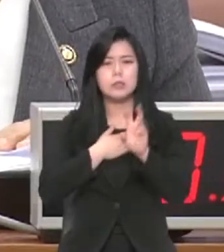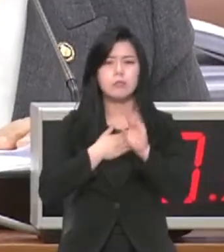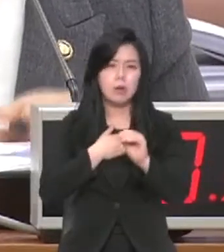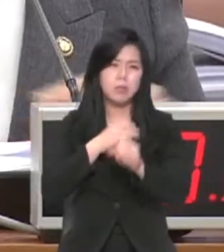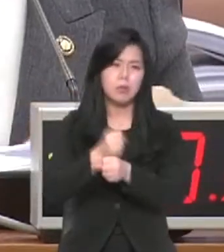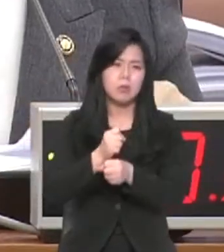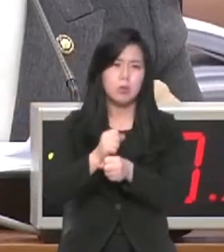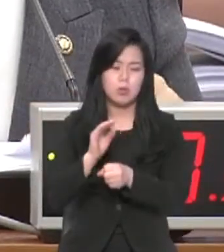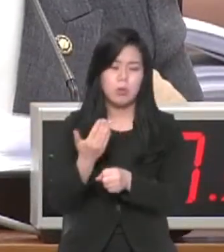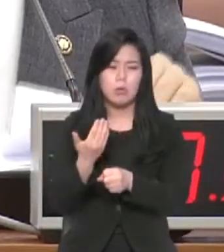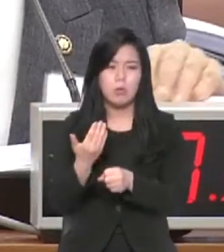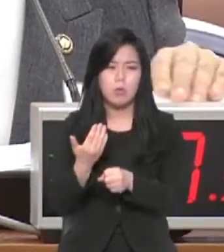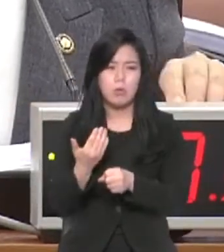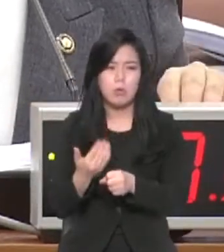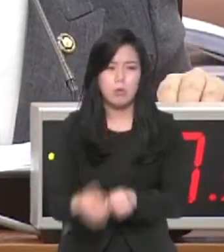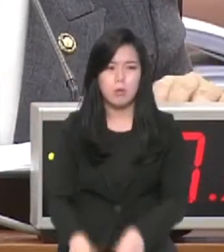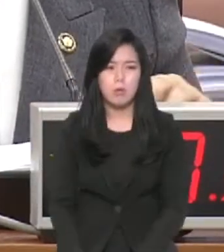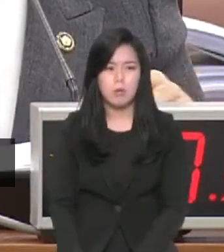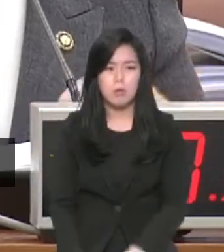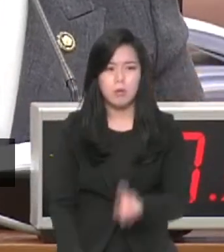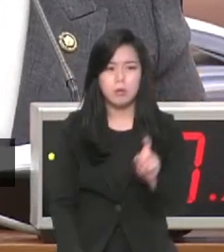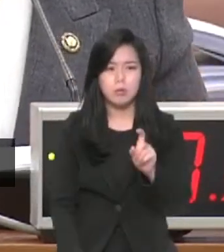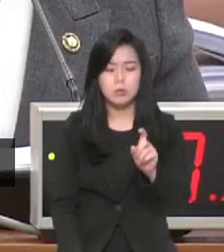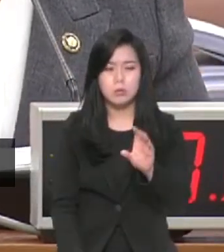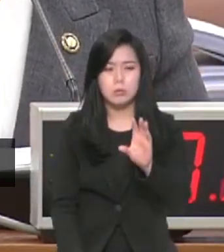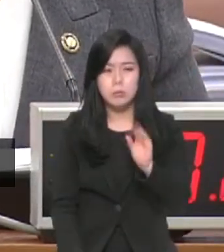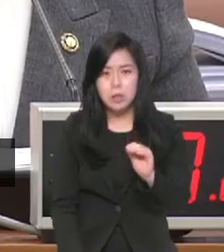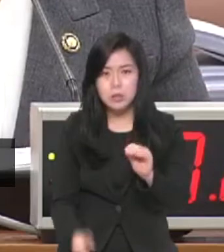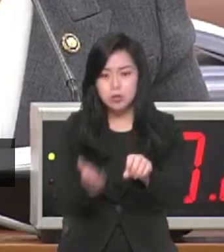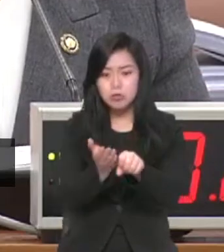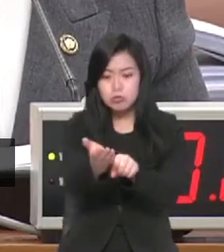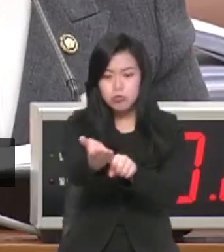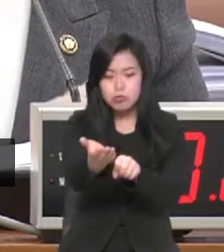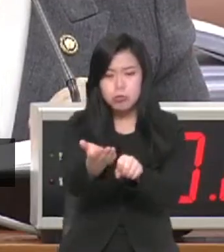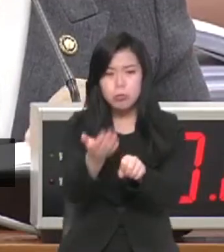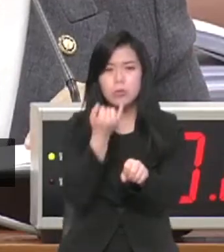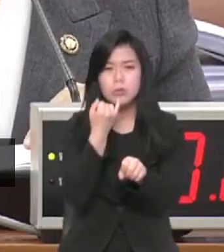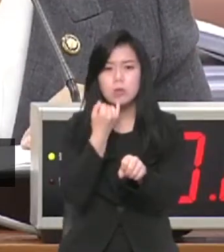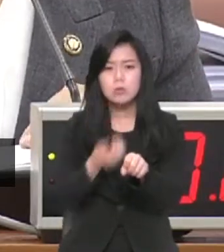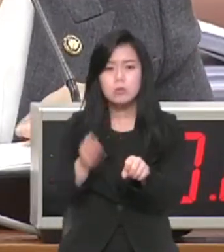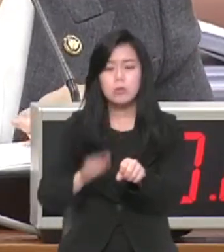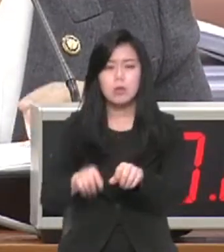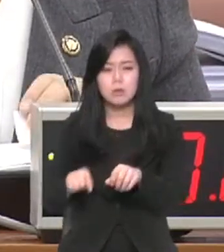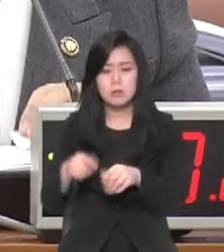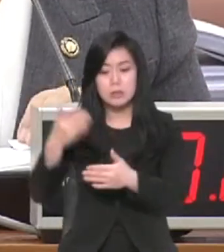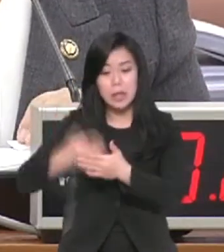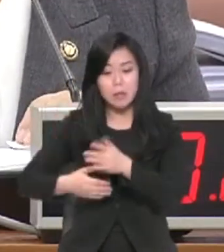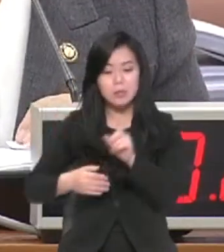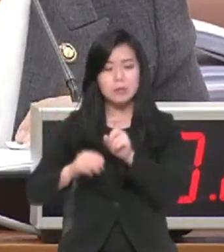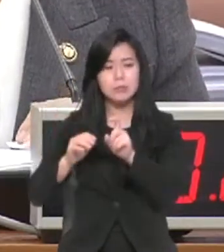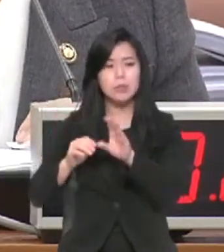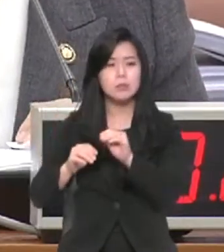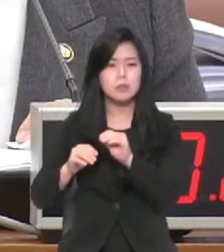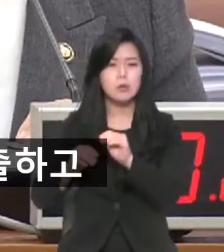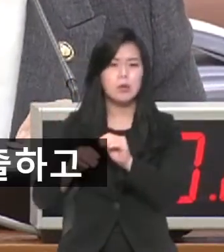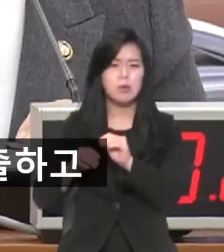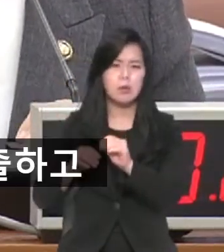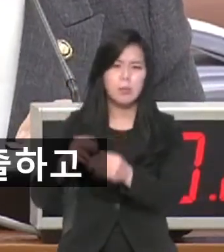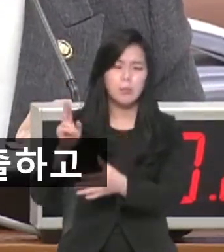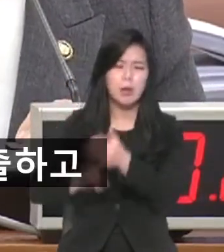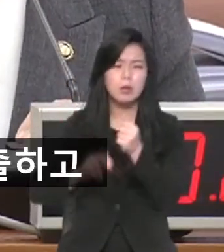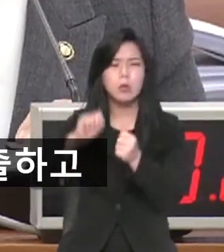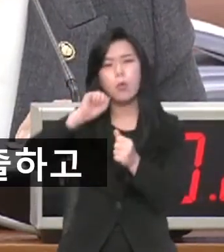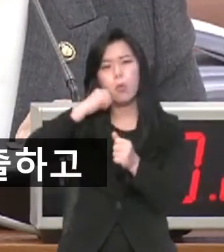장 수출은 단가가 맞는데 20만 장은 국내에다 팔 데가 없는 거예요. 그러니까 포장가를 필요한 거죠.